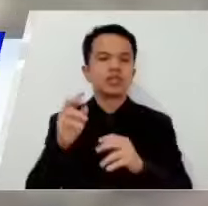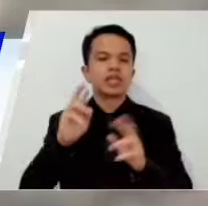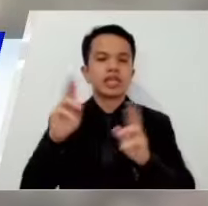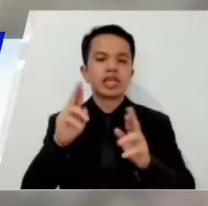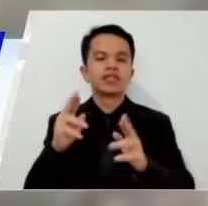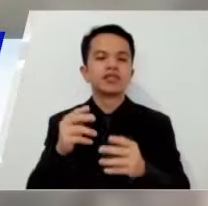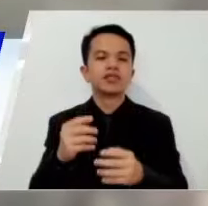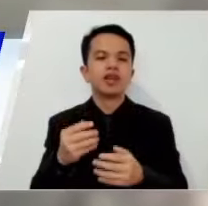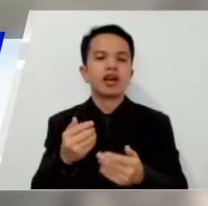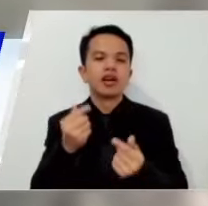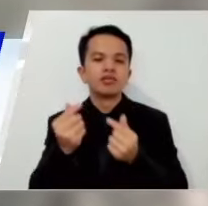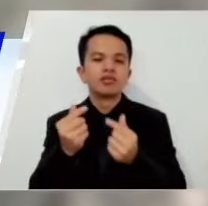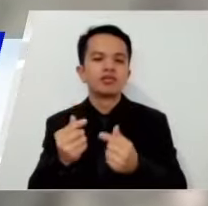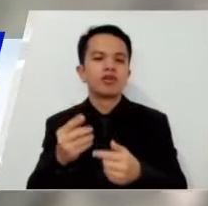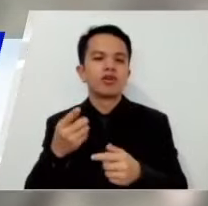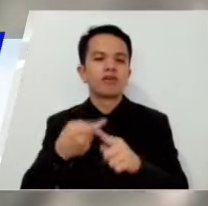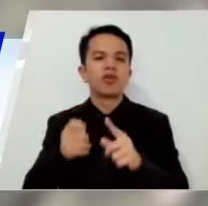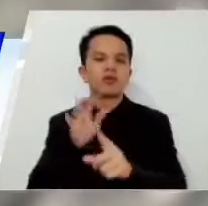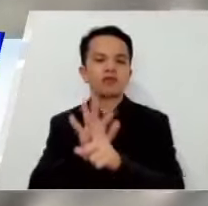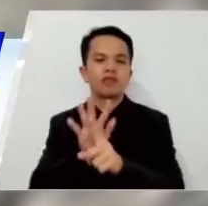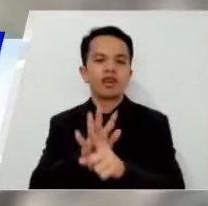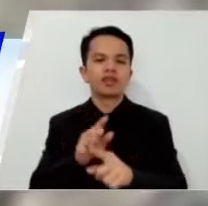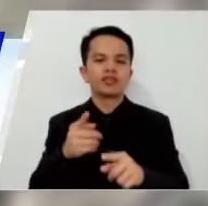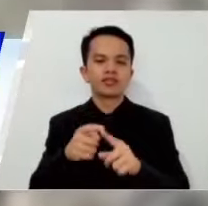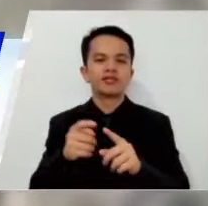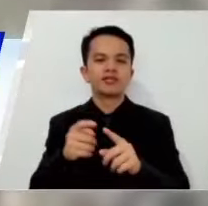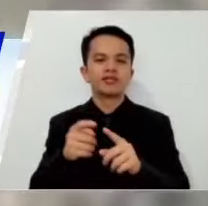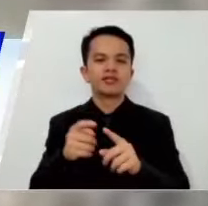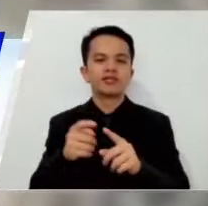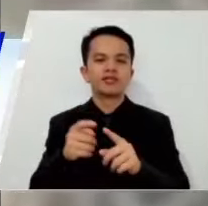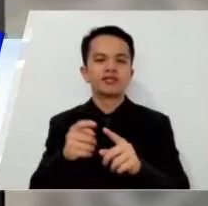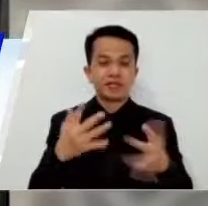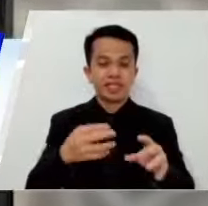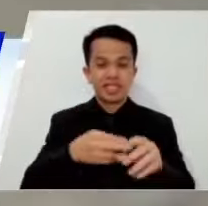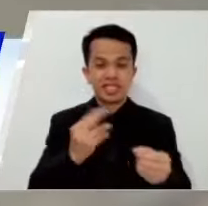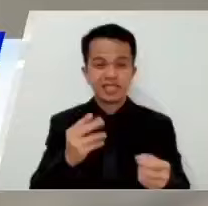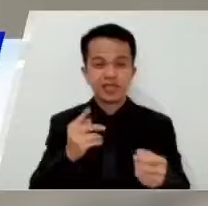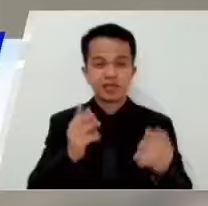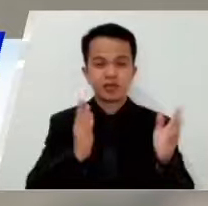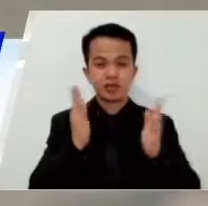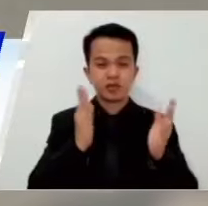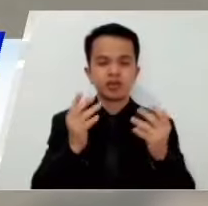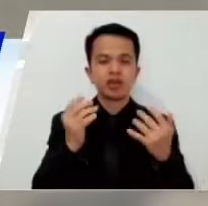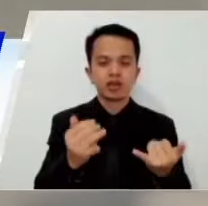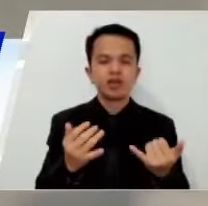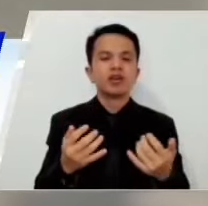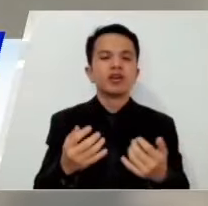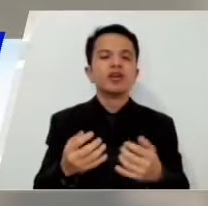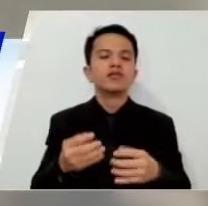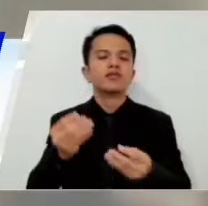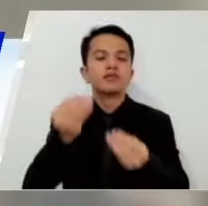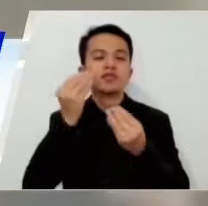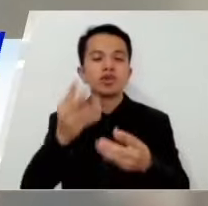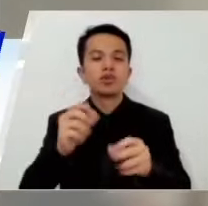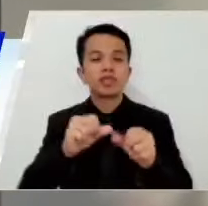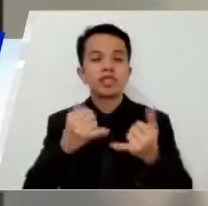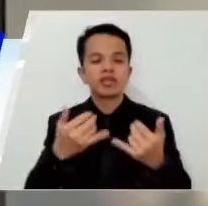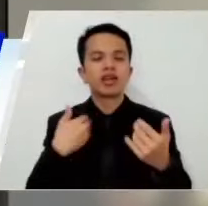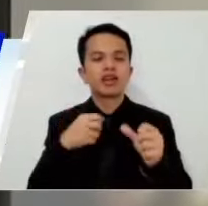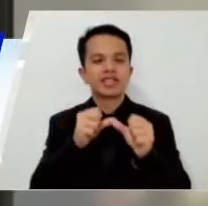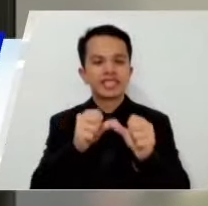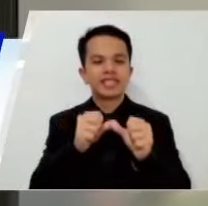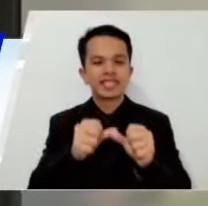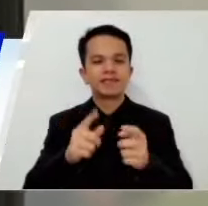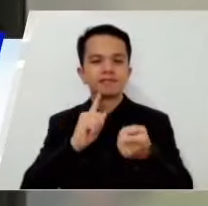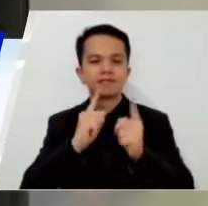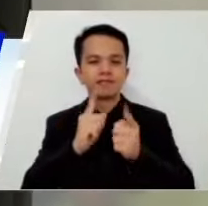kanyang pagbabalik. Bago ma-discharge sa military, kinumpirma na agency ni Tae-o na may ongoing negotiations